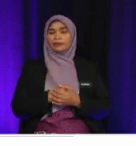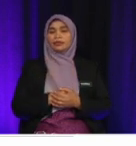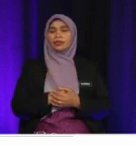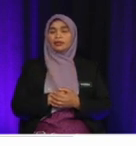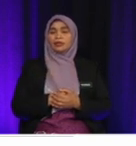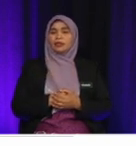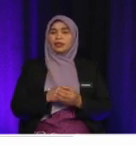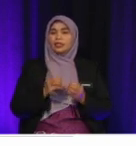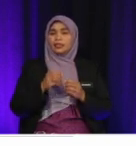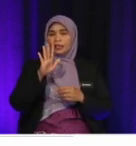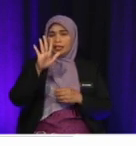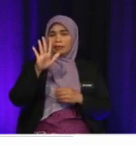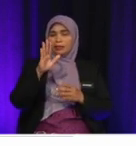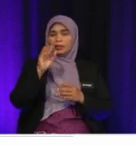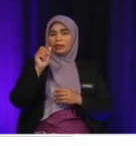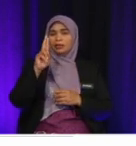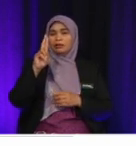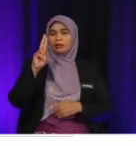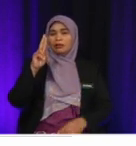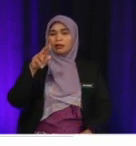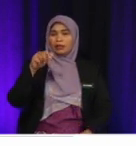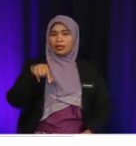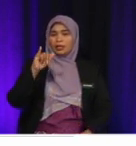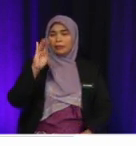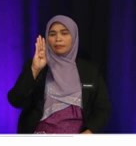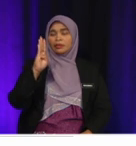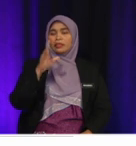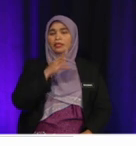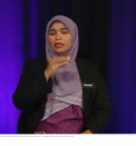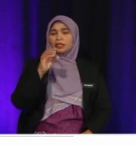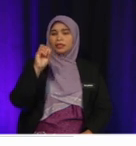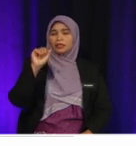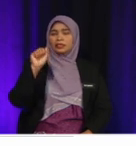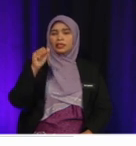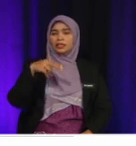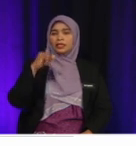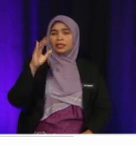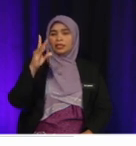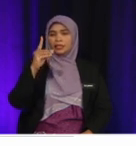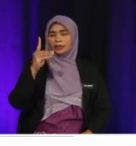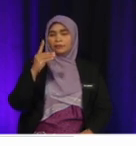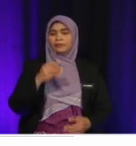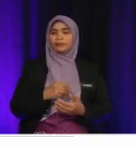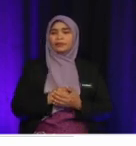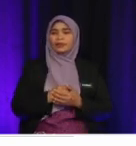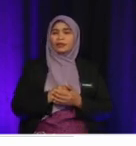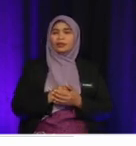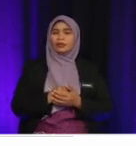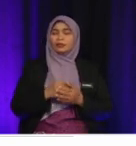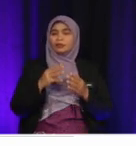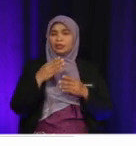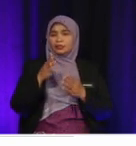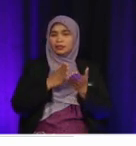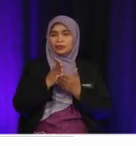ialah ar-raqib iaitu Allah Maha menga i dan asyahid Allah maha menyaksikan manakala tajuk